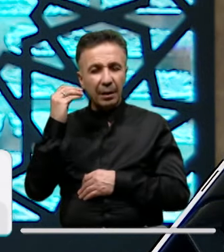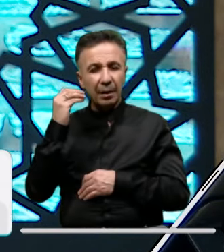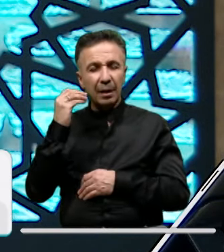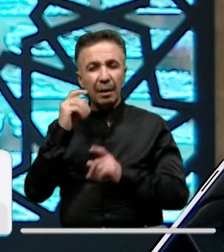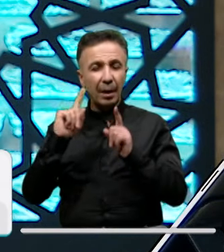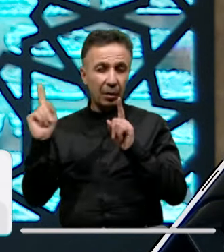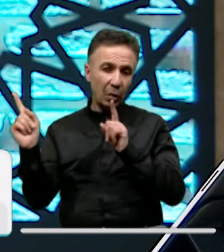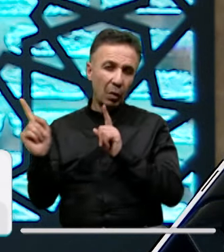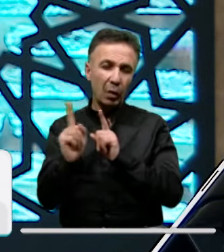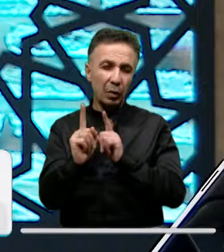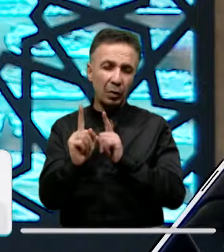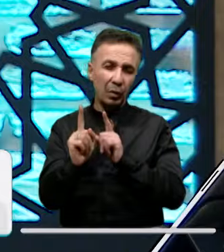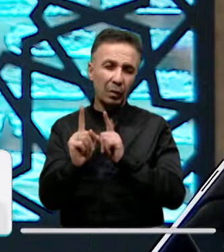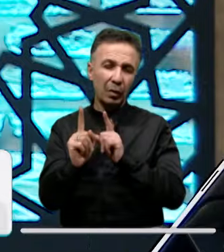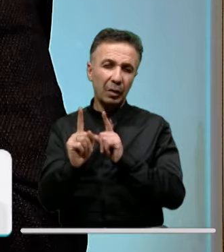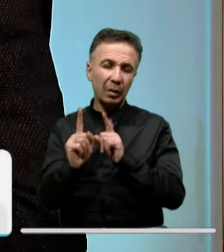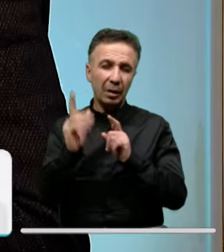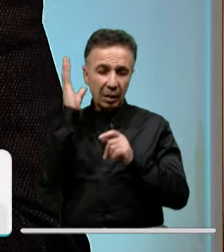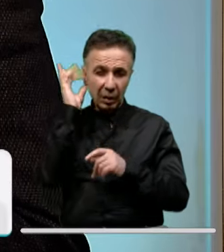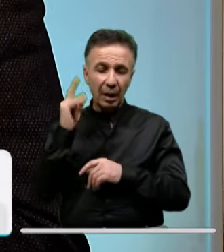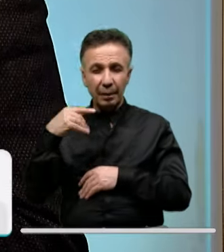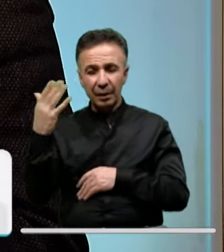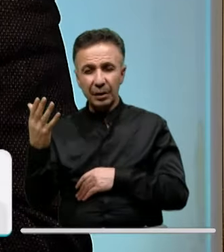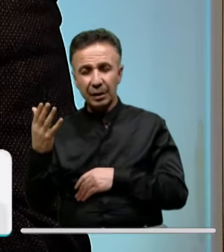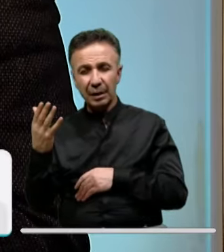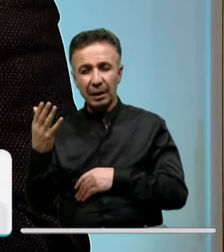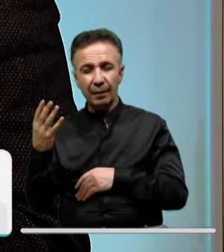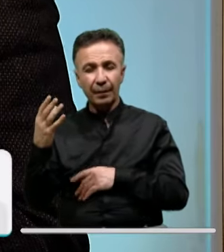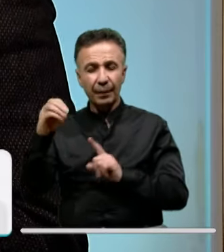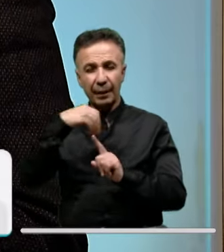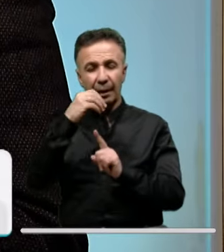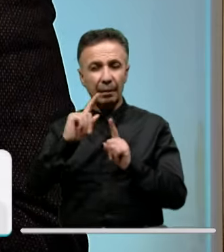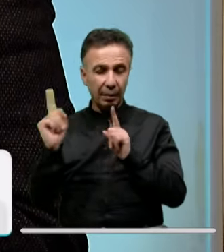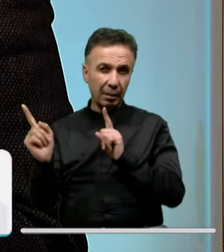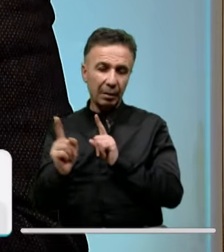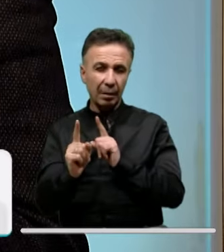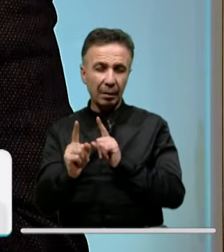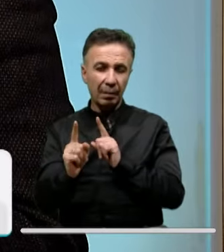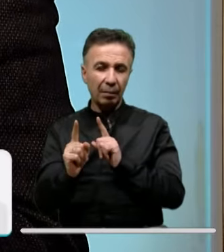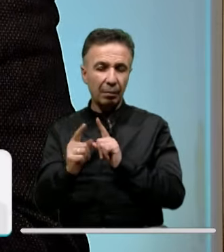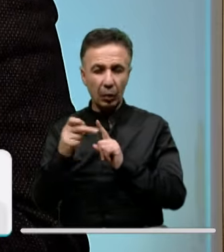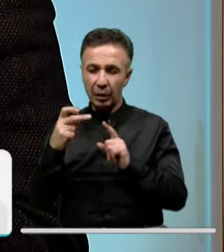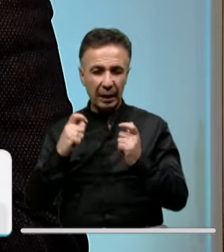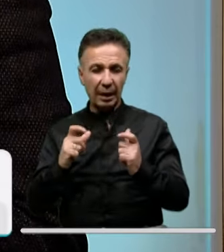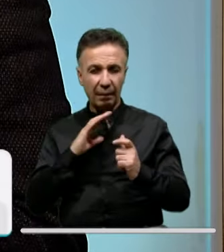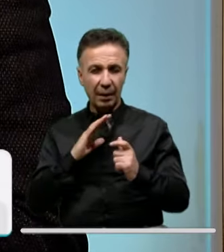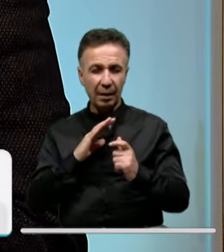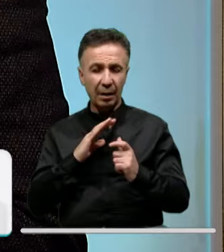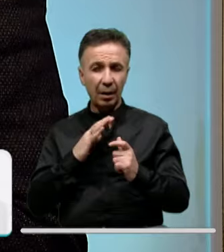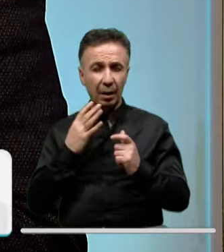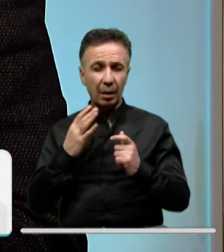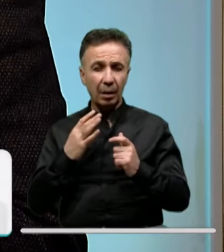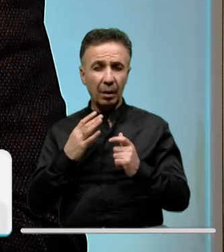Yani caminin içinde değil bu, cami dışında. Cami dışında da insanlar ne yapmalı? İmamın zaten cami dışında da nerede durduğu bellidir. O